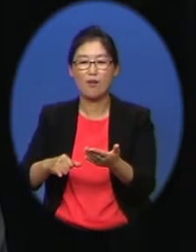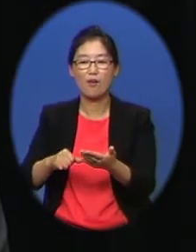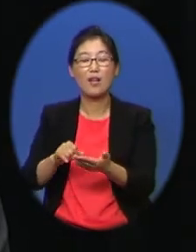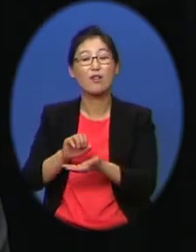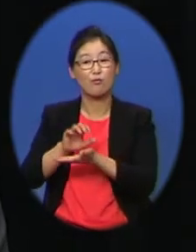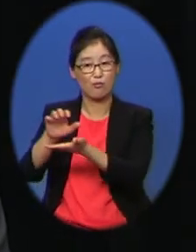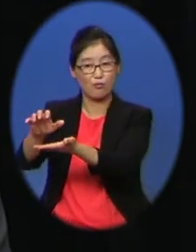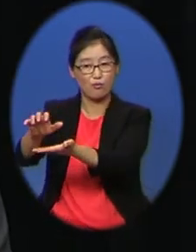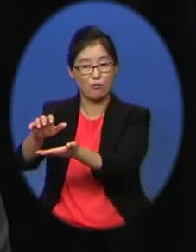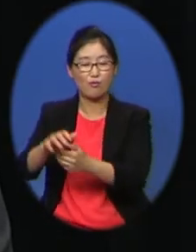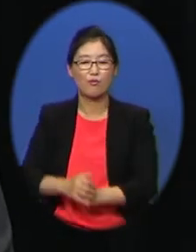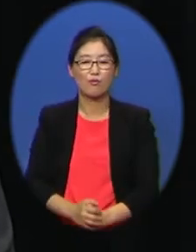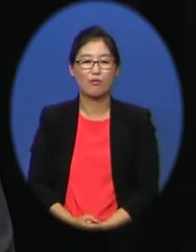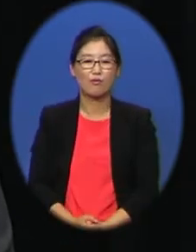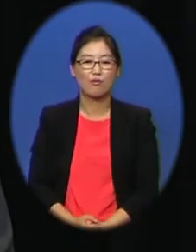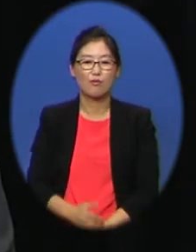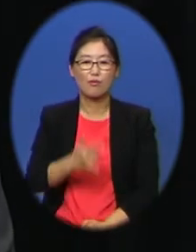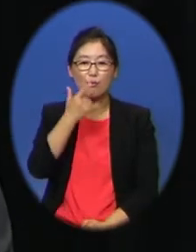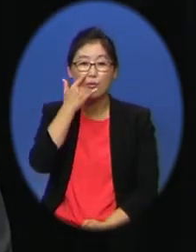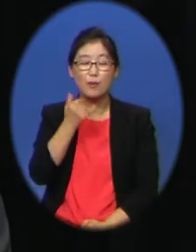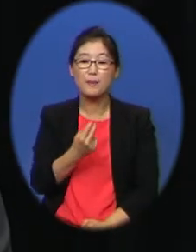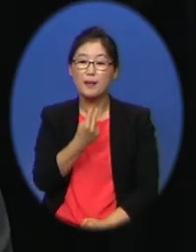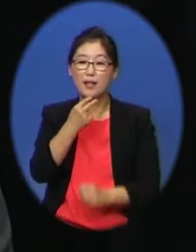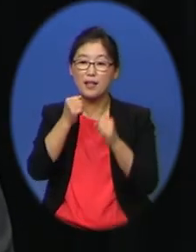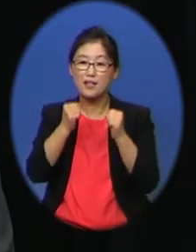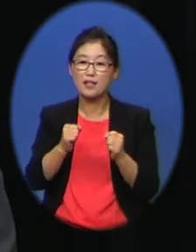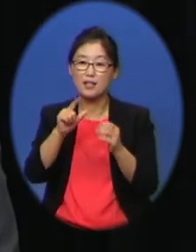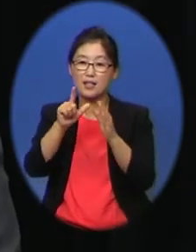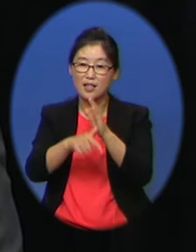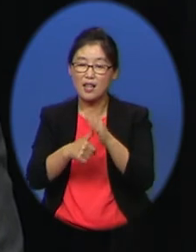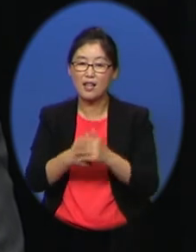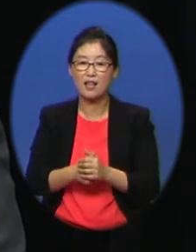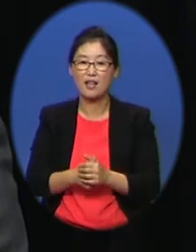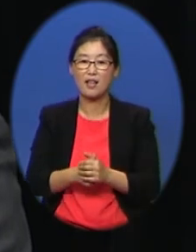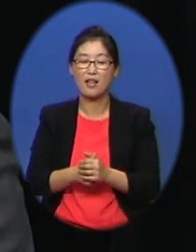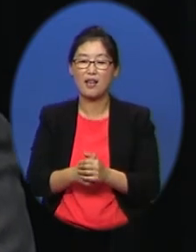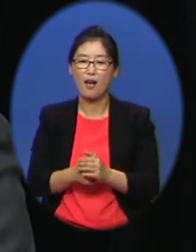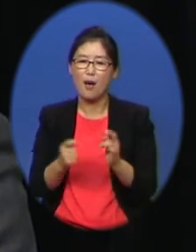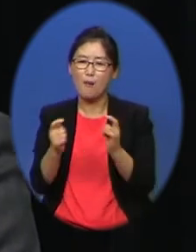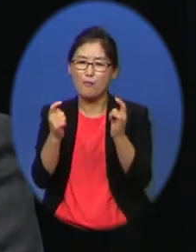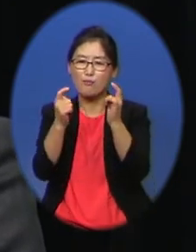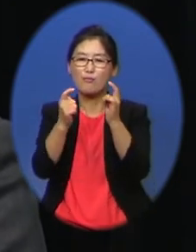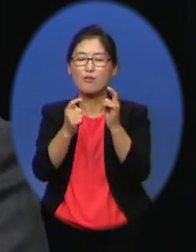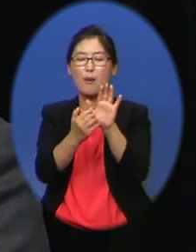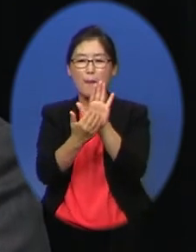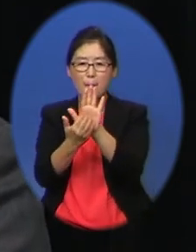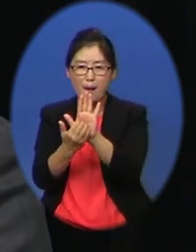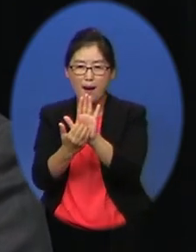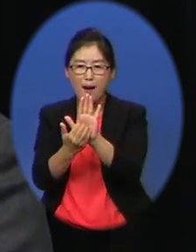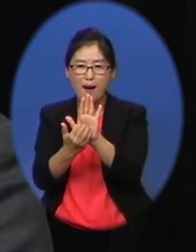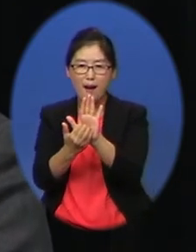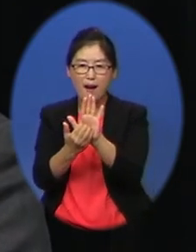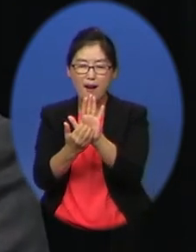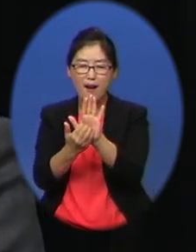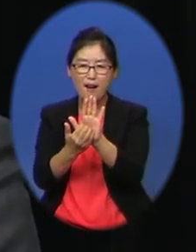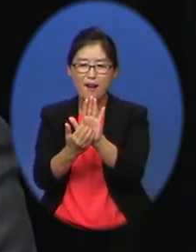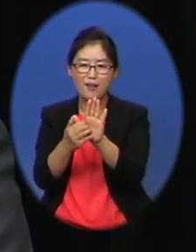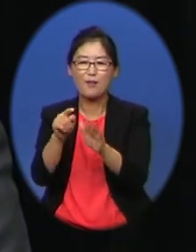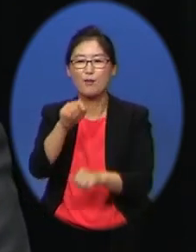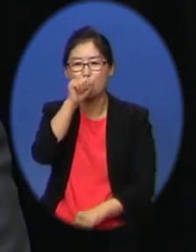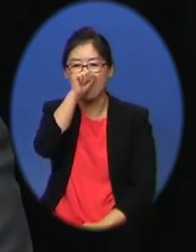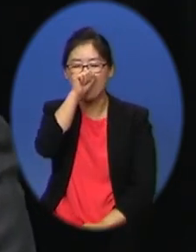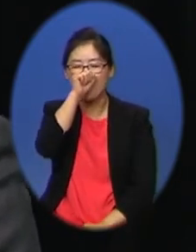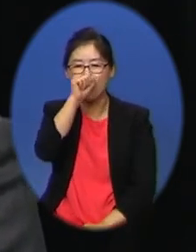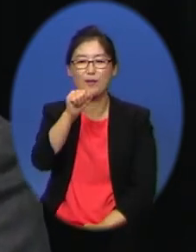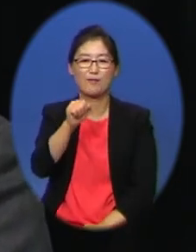때문에 부모님이 생전에 부모님이 살아계실 때 불필요한 분쟁이 발생할 여지를 원천적으로 차단하게 된다는 장점이